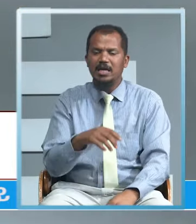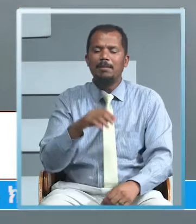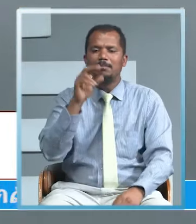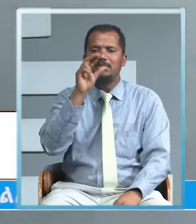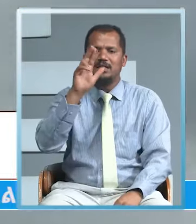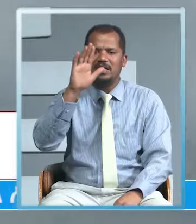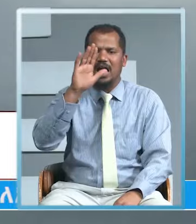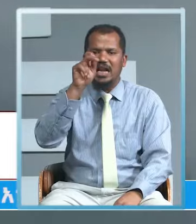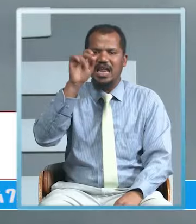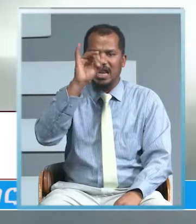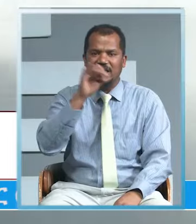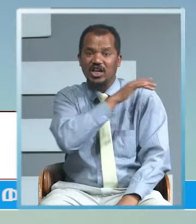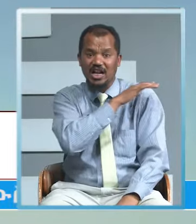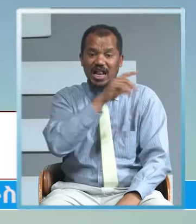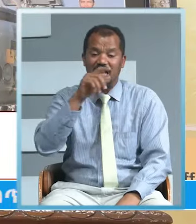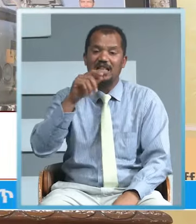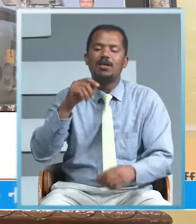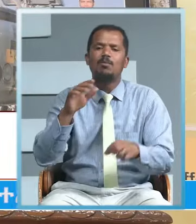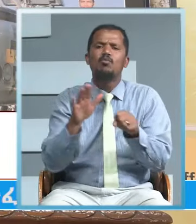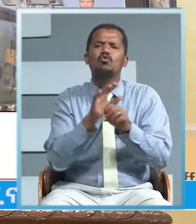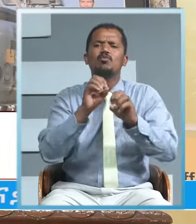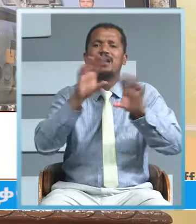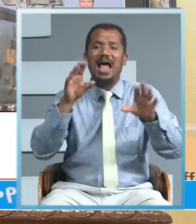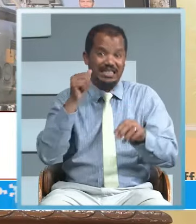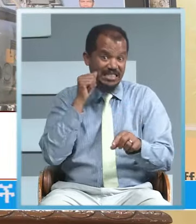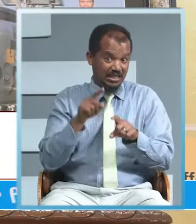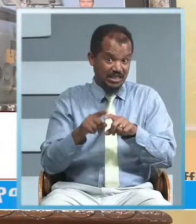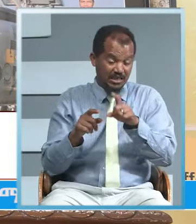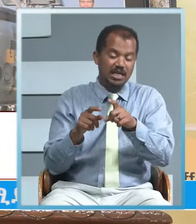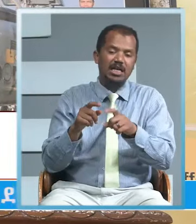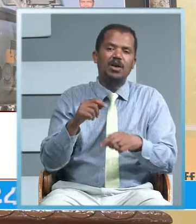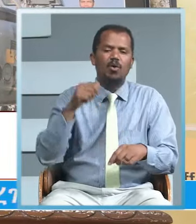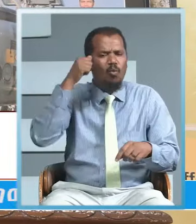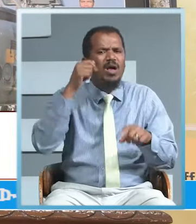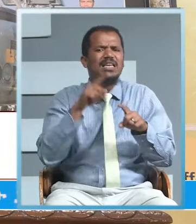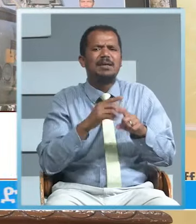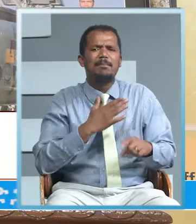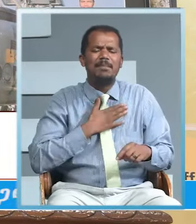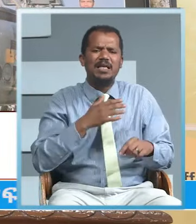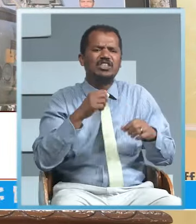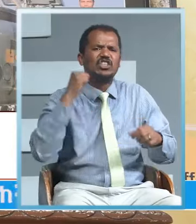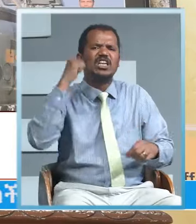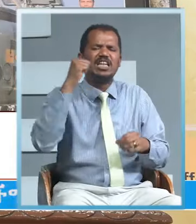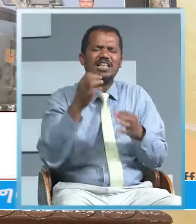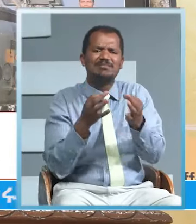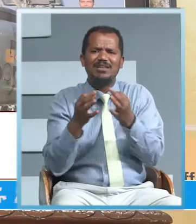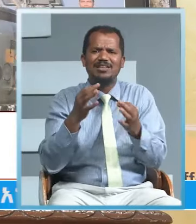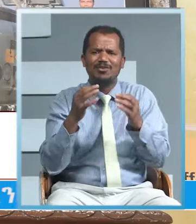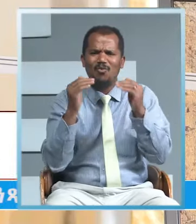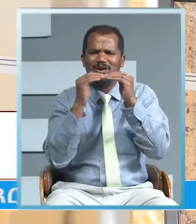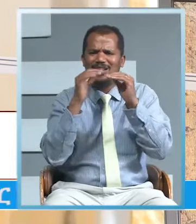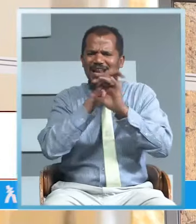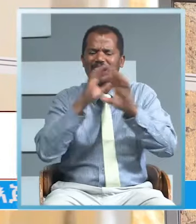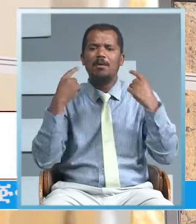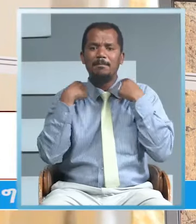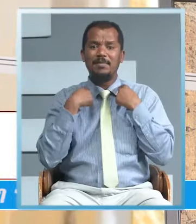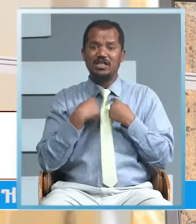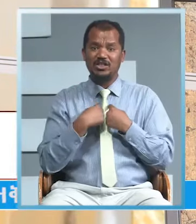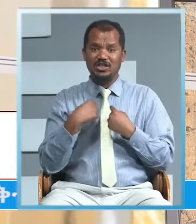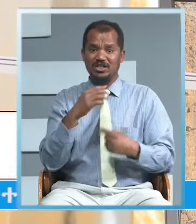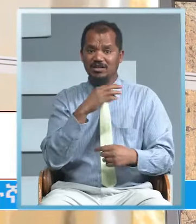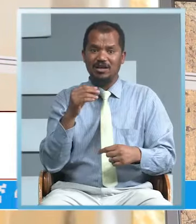የብርጋዴር ጀነራል ለገሰ ተፈራ እህት ሙሉ ብርሃን ተፈራ የወንድማቸውን ጀግንነት የሚገልጽ ወደር የሌለው ሜዳ